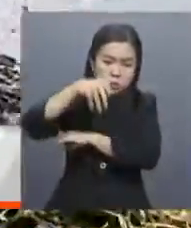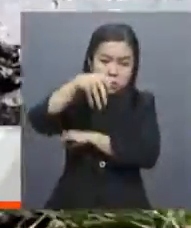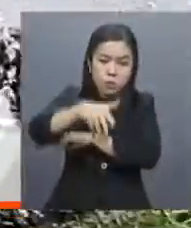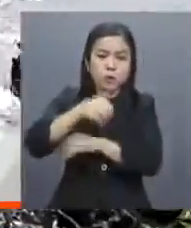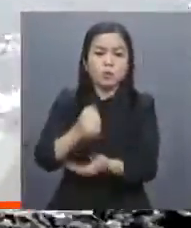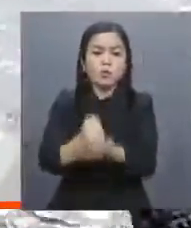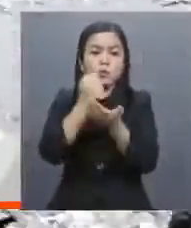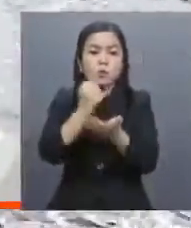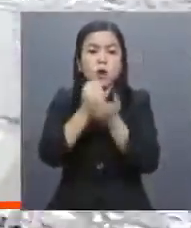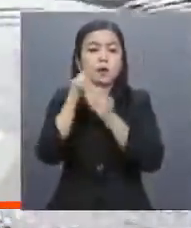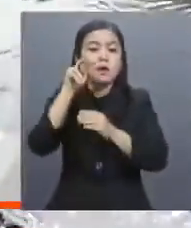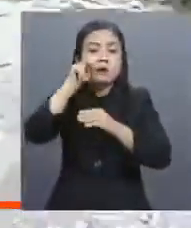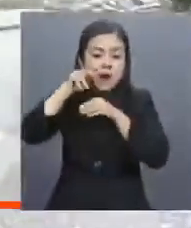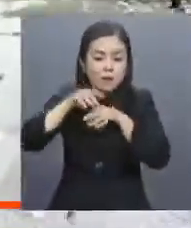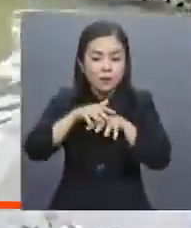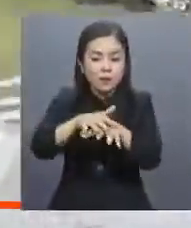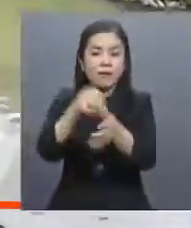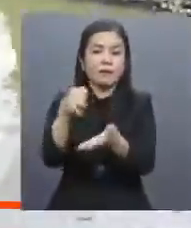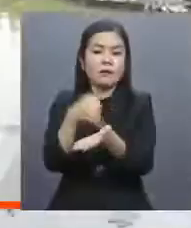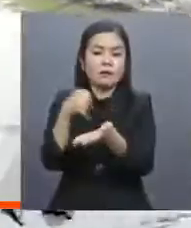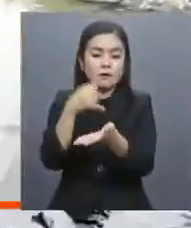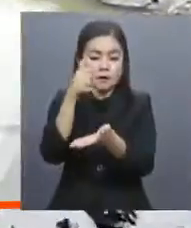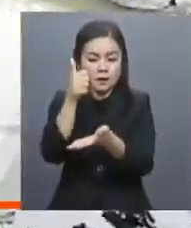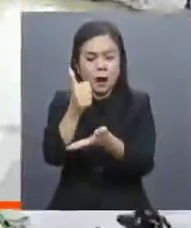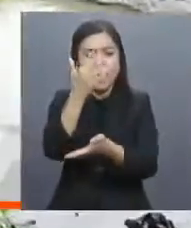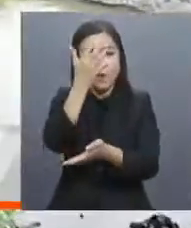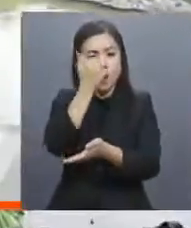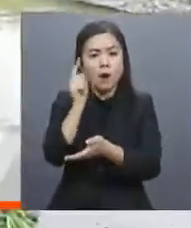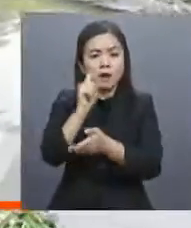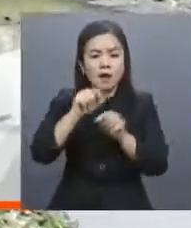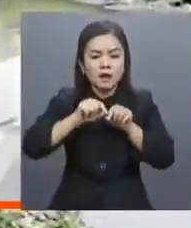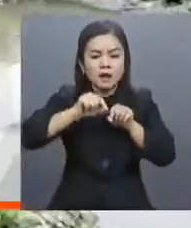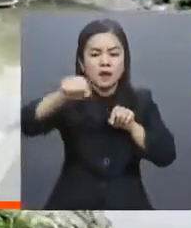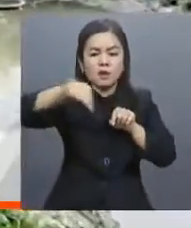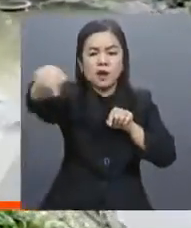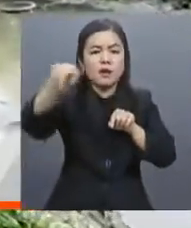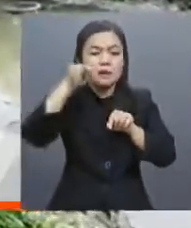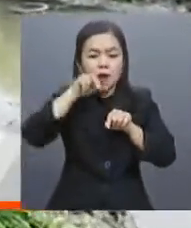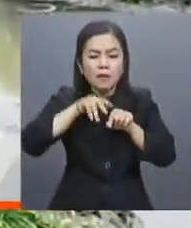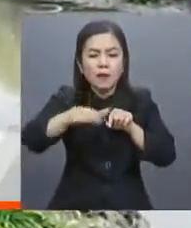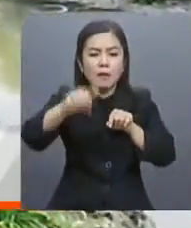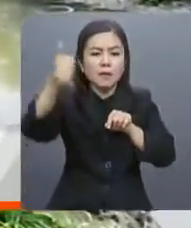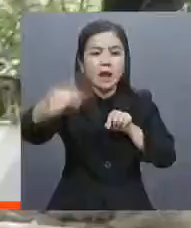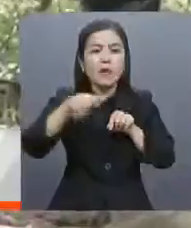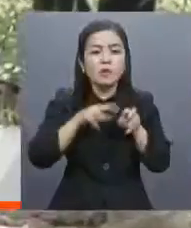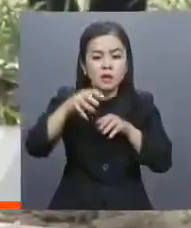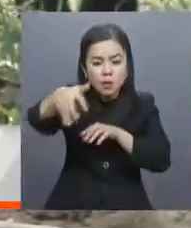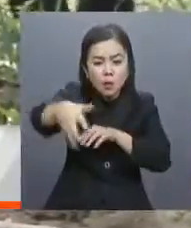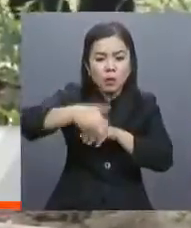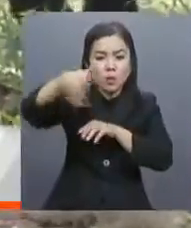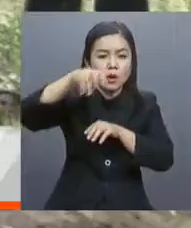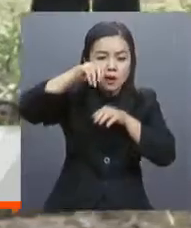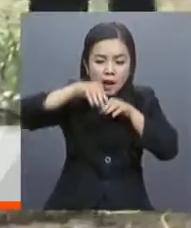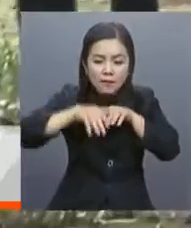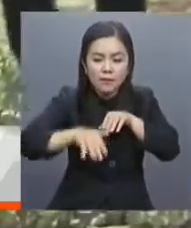โมกเพื่อเปิดทางน้ำให้ไหลสะดวกขึ้นหลังจากพื้นที่ปลายน้ำเริ่มประสบปัญหาน้ำไปไม่ถึงเนื่องจากว่าคลองตื้นเ